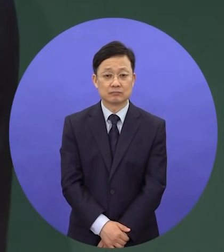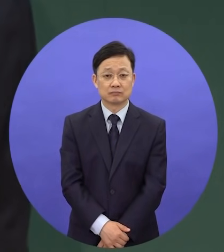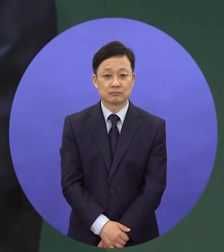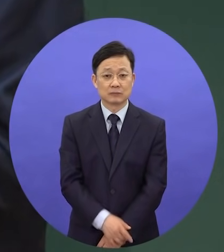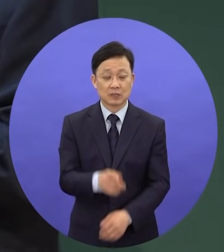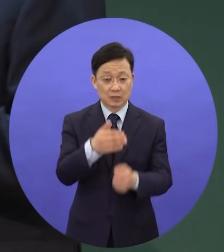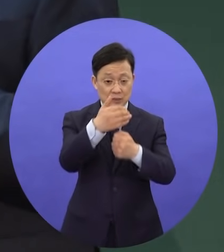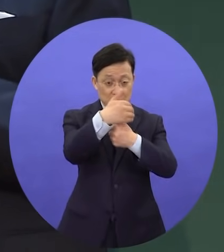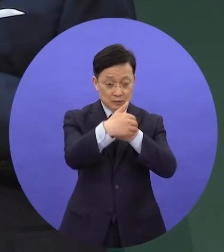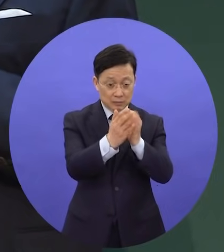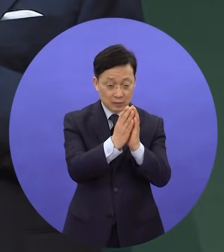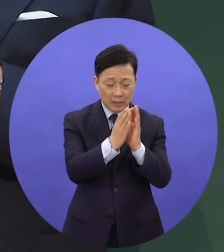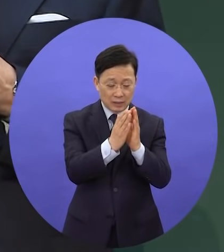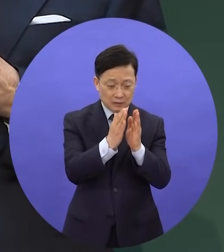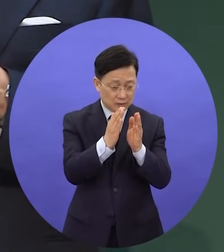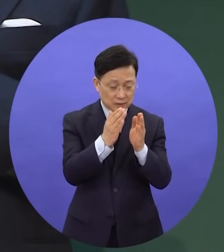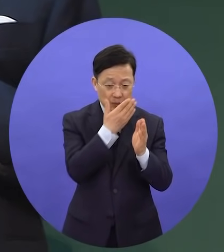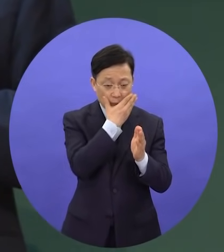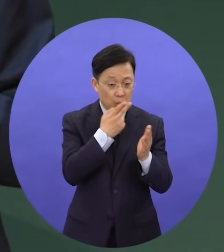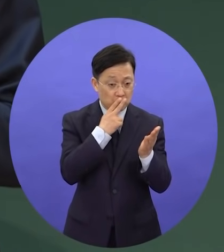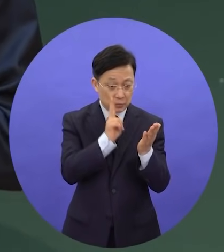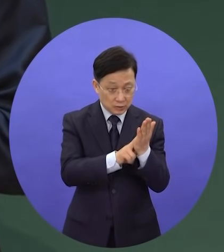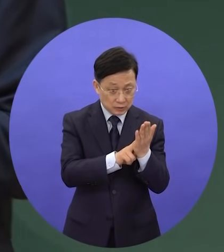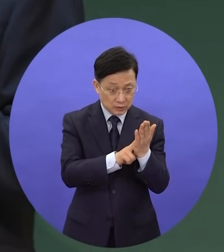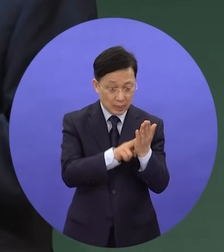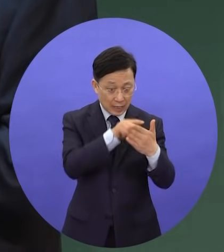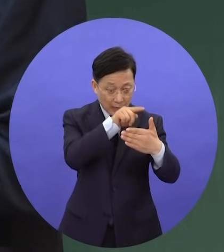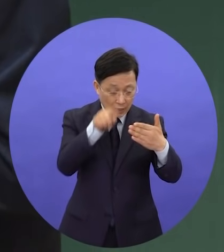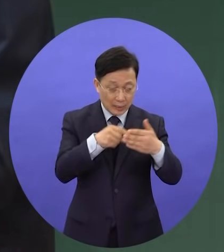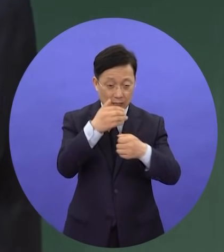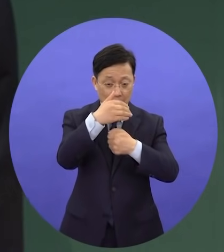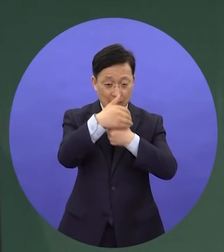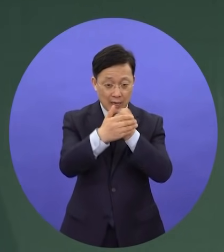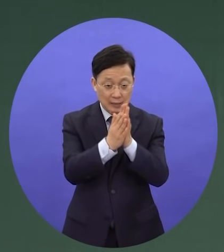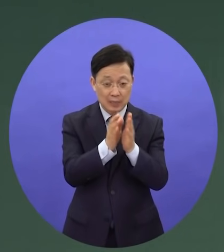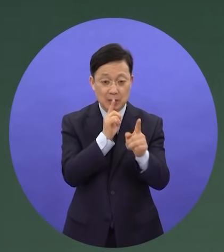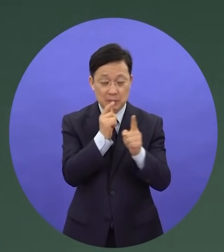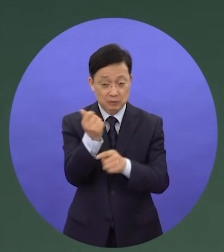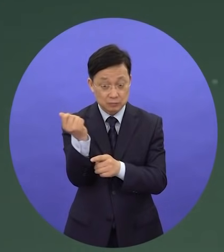성구를 뽑으세요. And also select Bible verses from them. 성구를